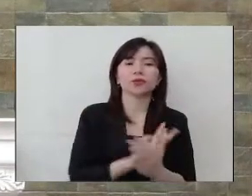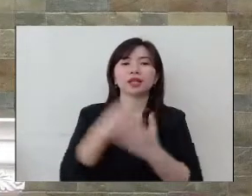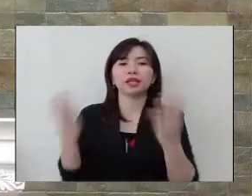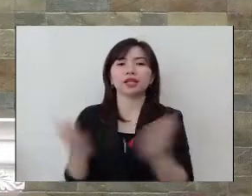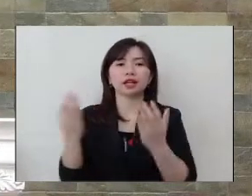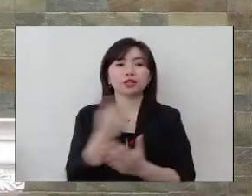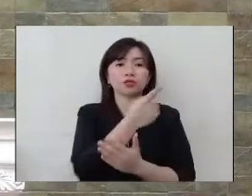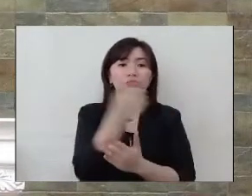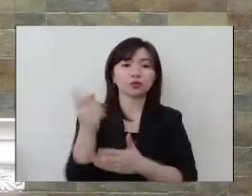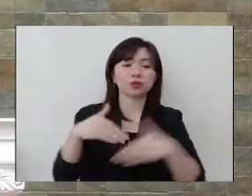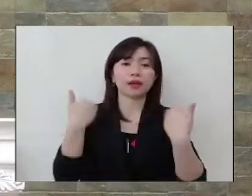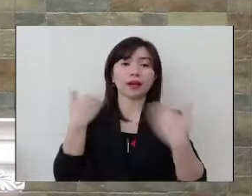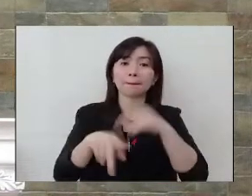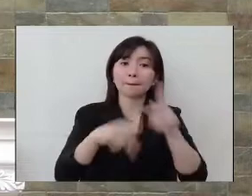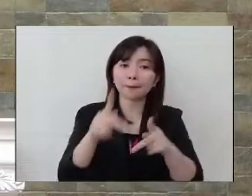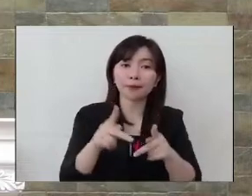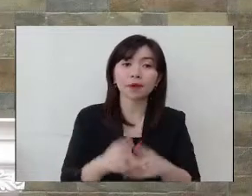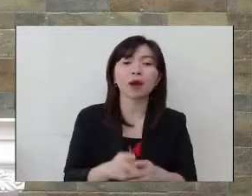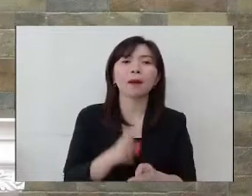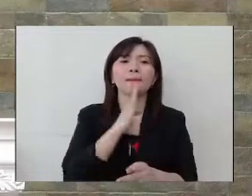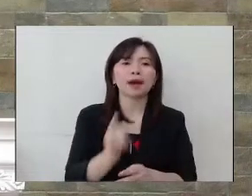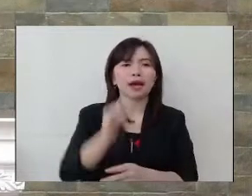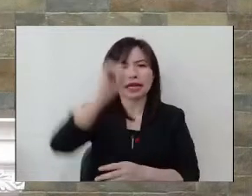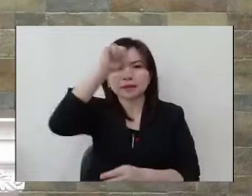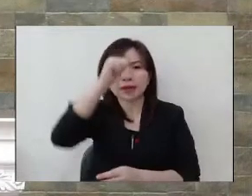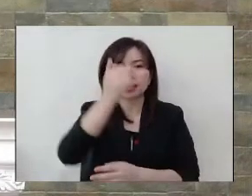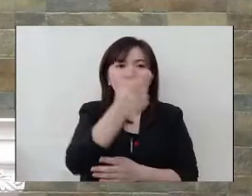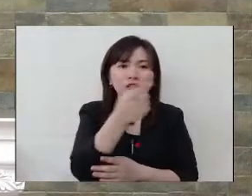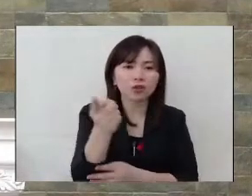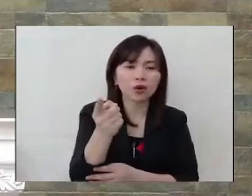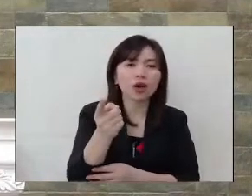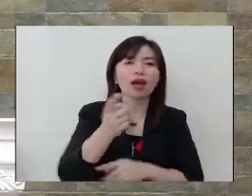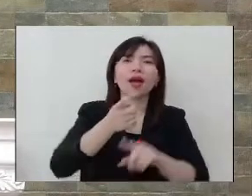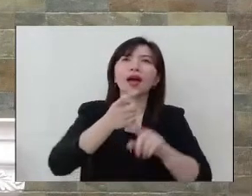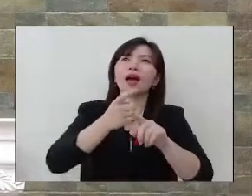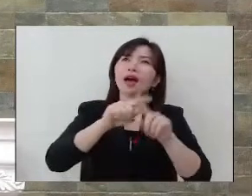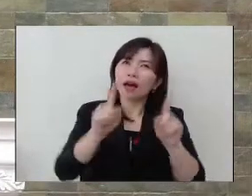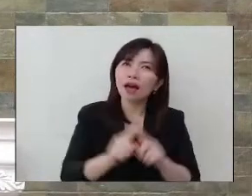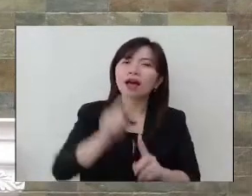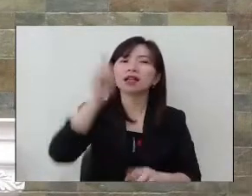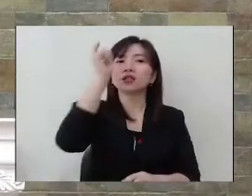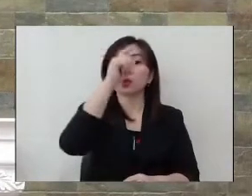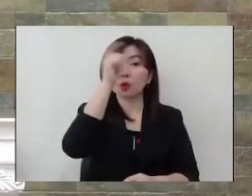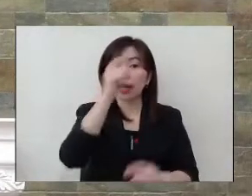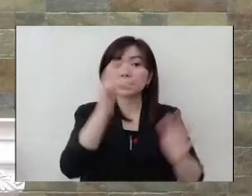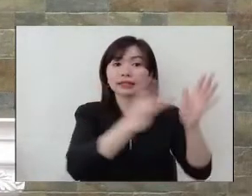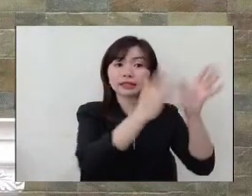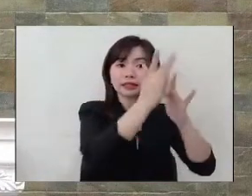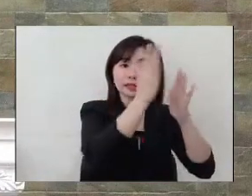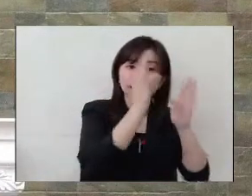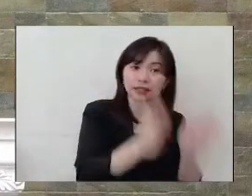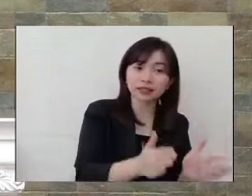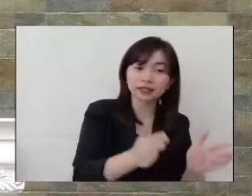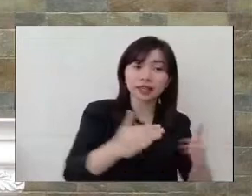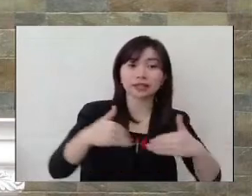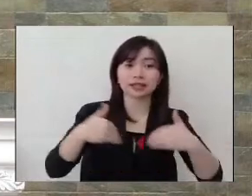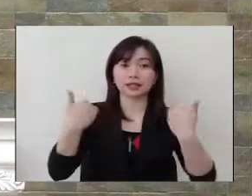morning by reminding you that as a wise Christian young